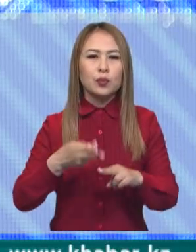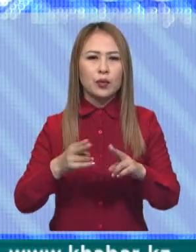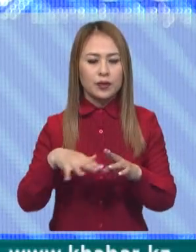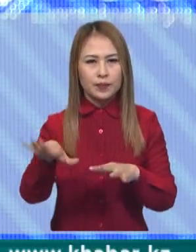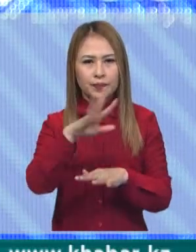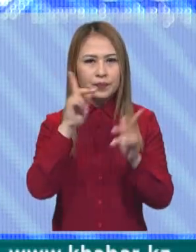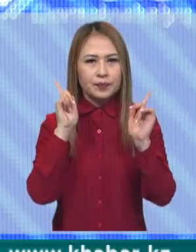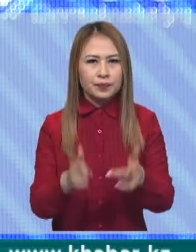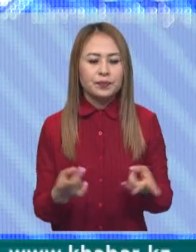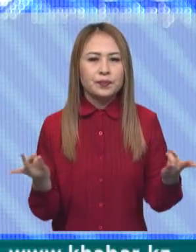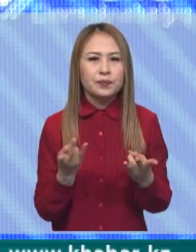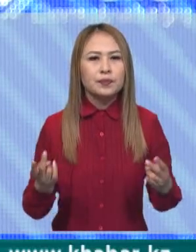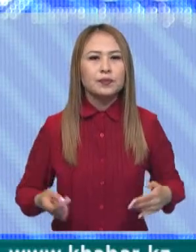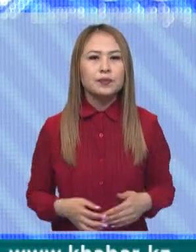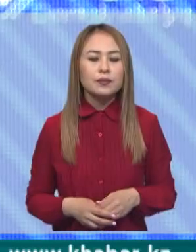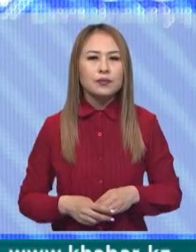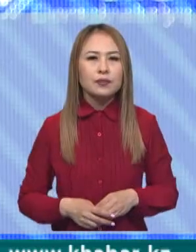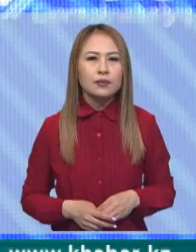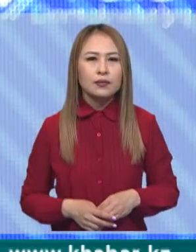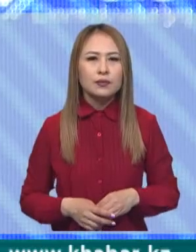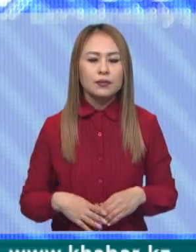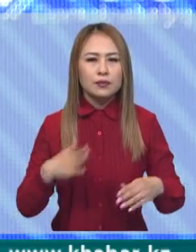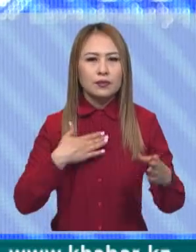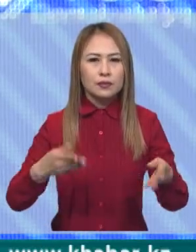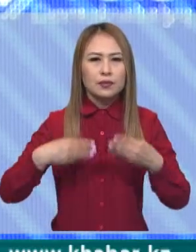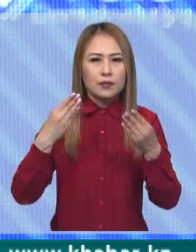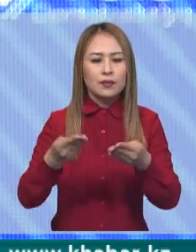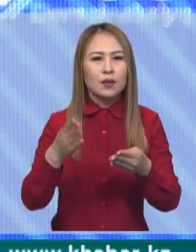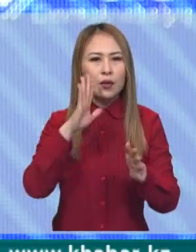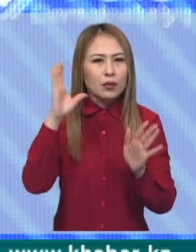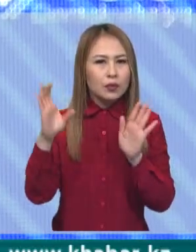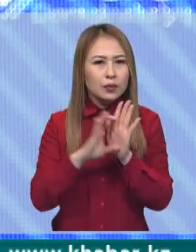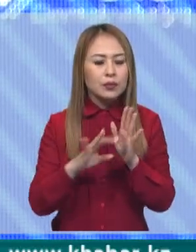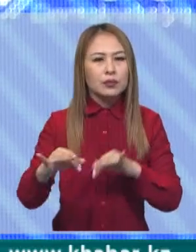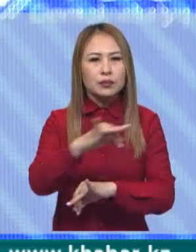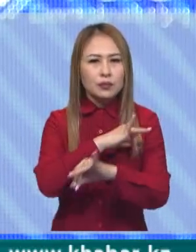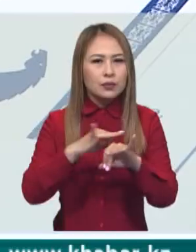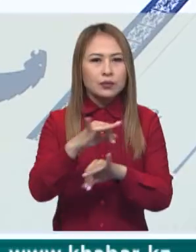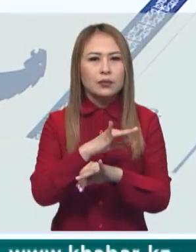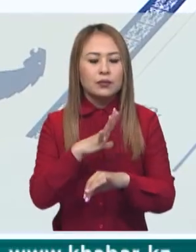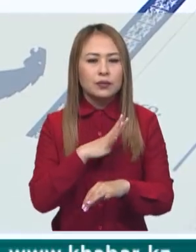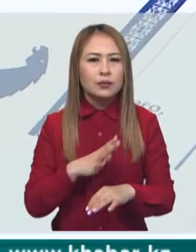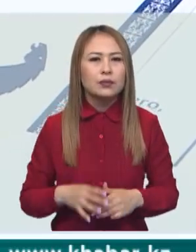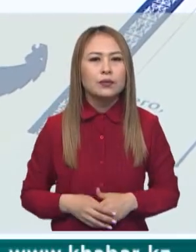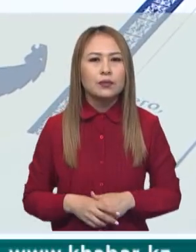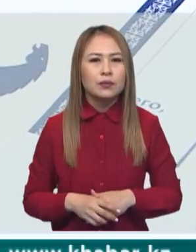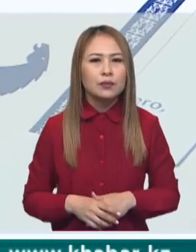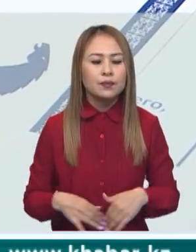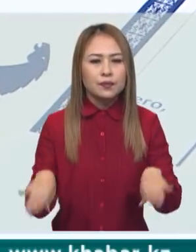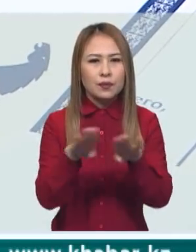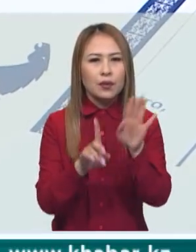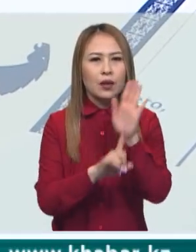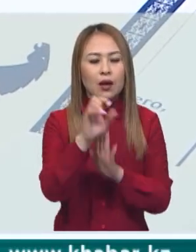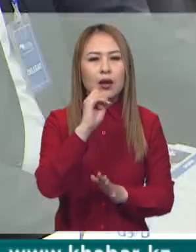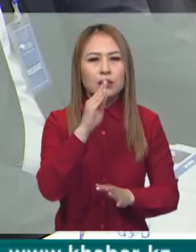енді келу қажет. Президиумның ұсынысы үміткерлерді тыңдап, талқылауды өткізу. Осылайша